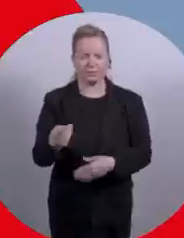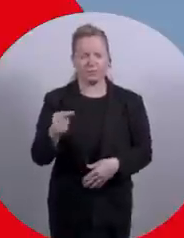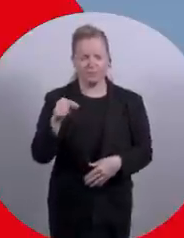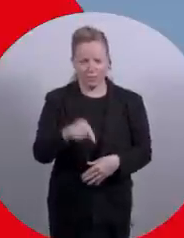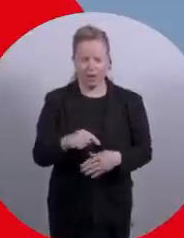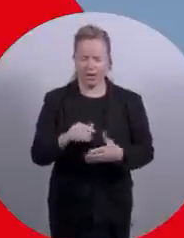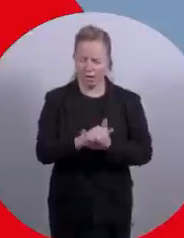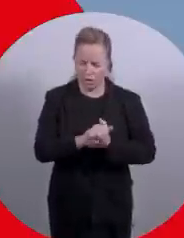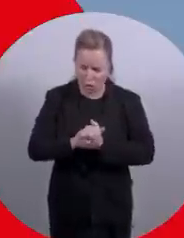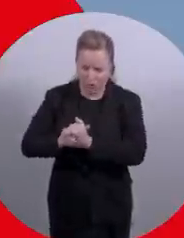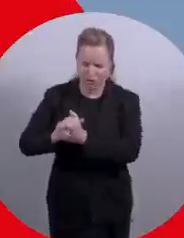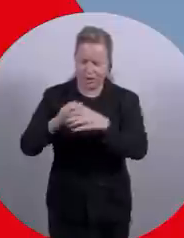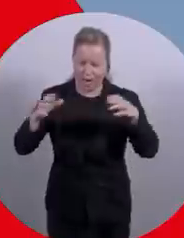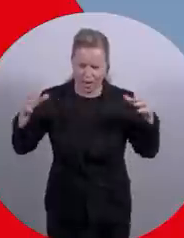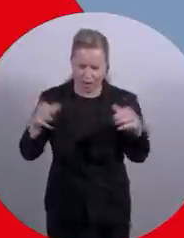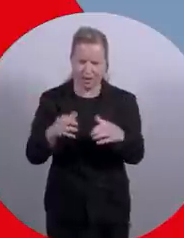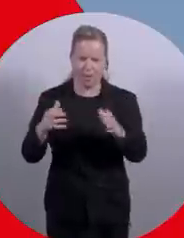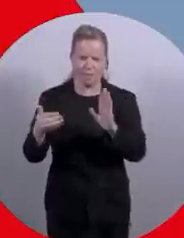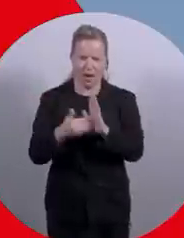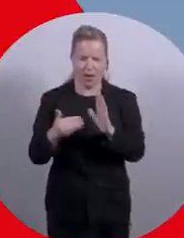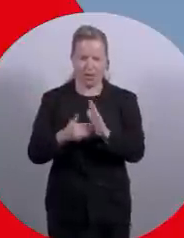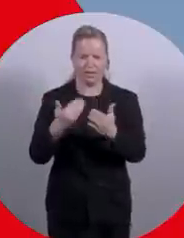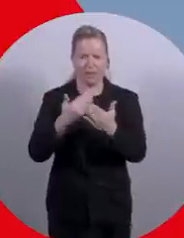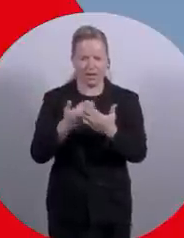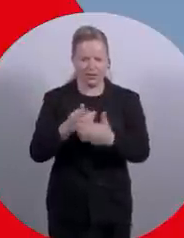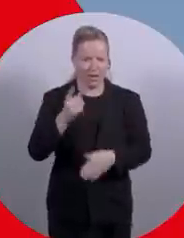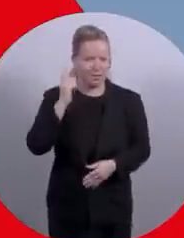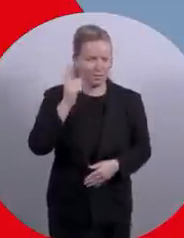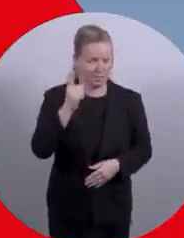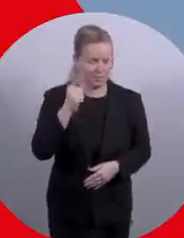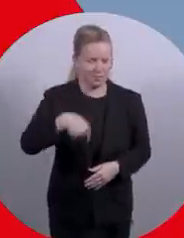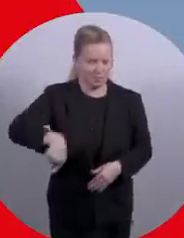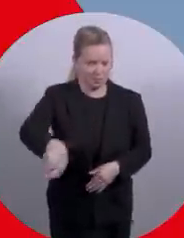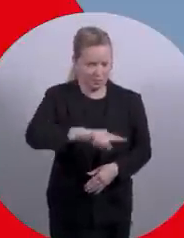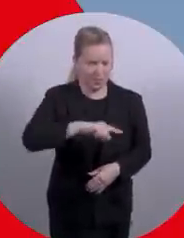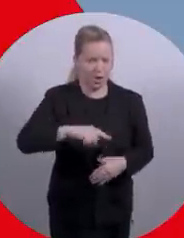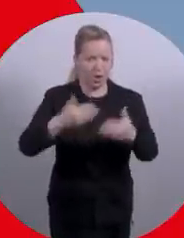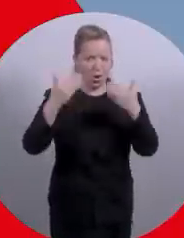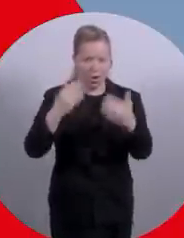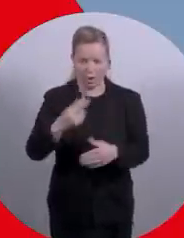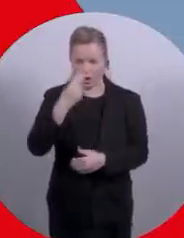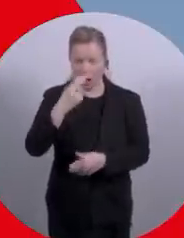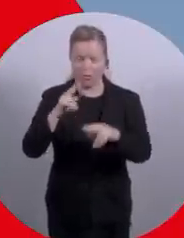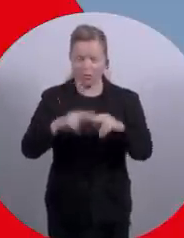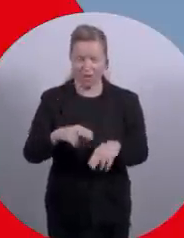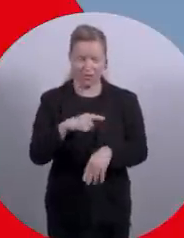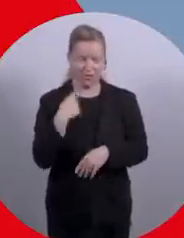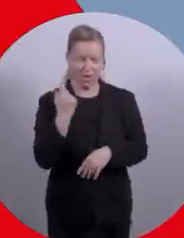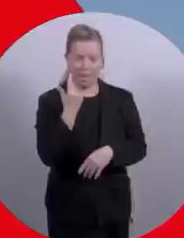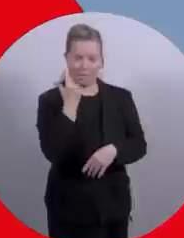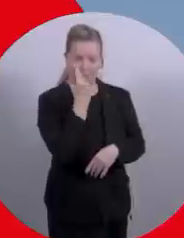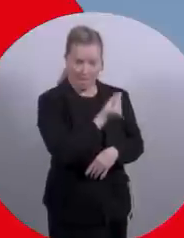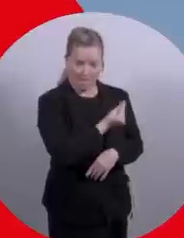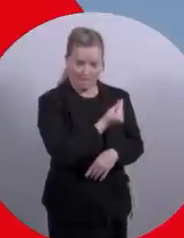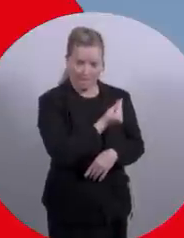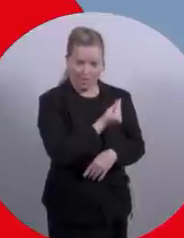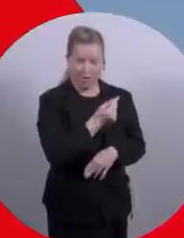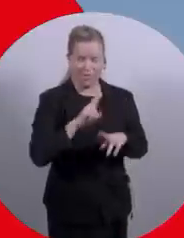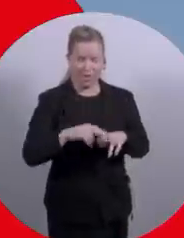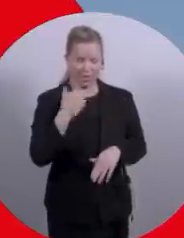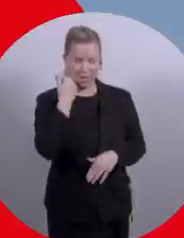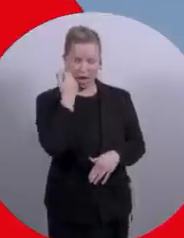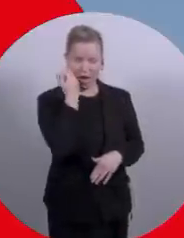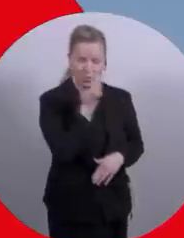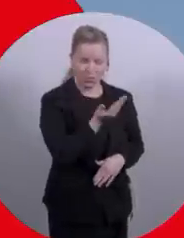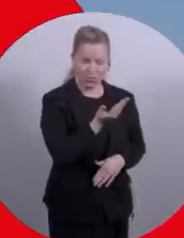Geschlossenheit und deswegen appelliere ich euch schauen wir dass wir heute wenn man da weggehen heute wenn wir nach Hause